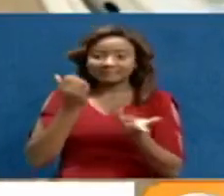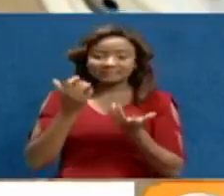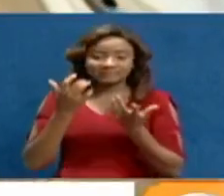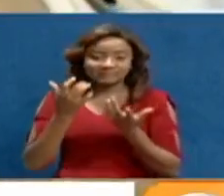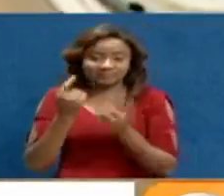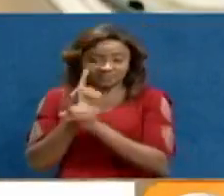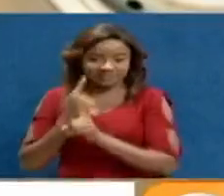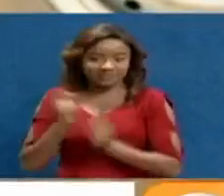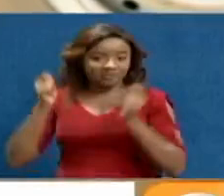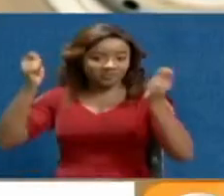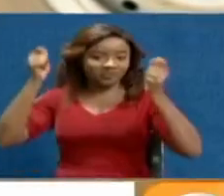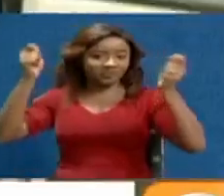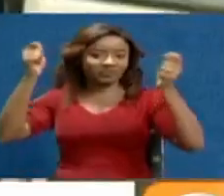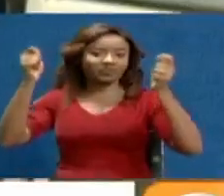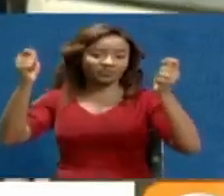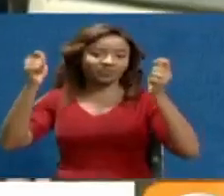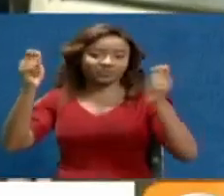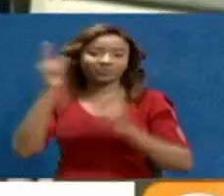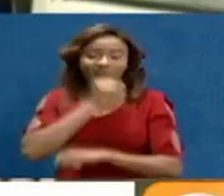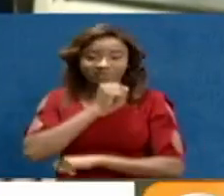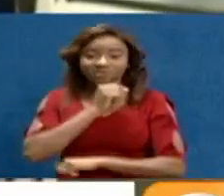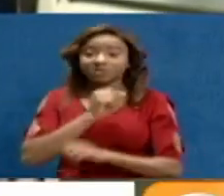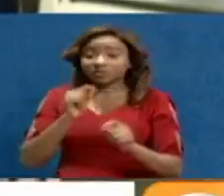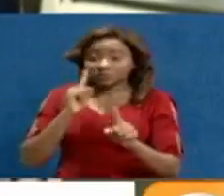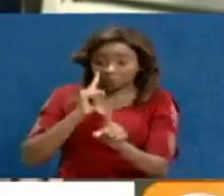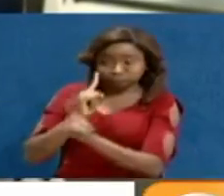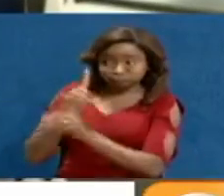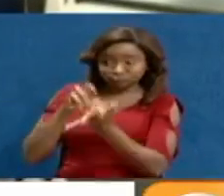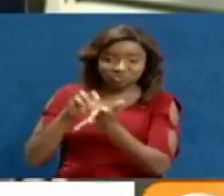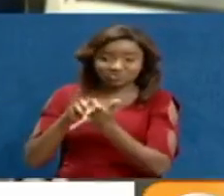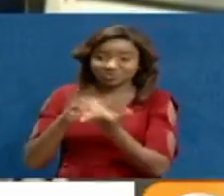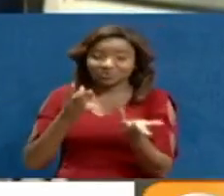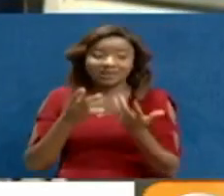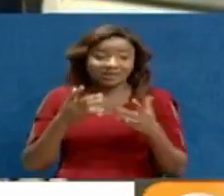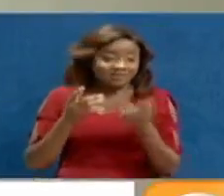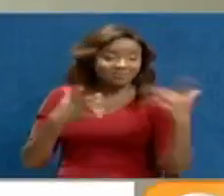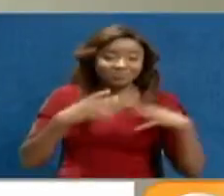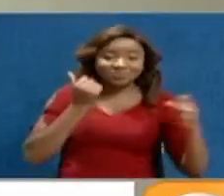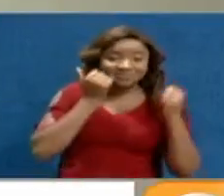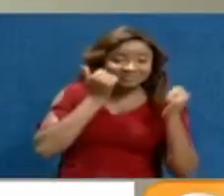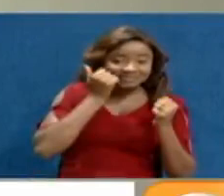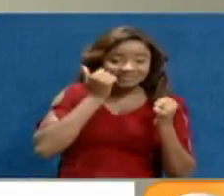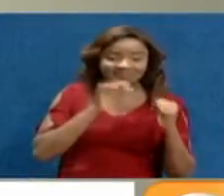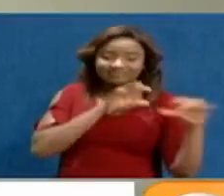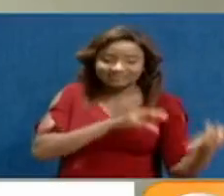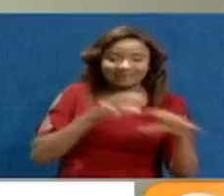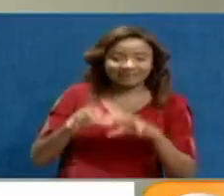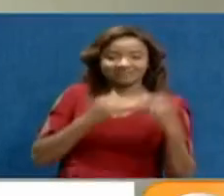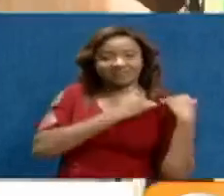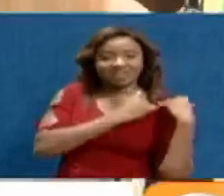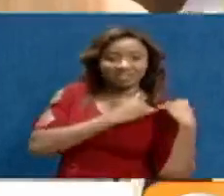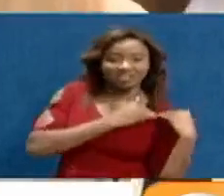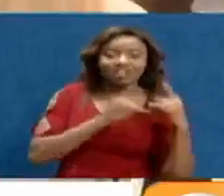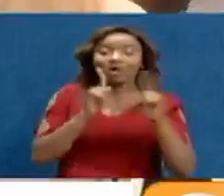wahudumu wengine wa afya kugoma, hali inaonekana kuwalemea wagonjwa. Katibu mkuu wa muungano